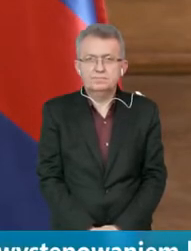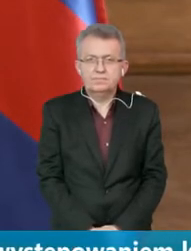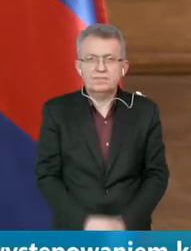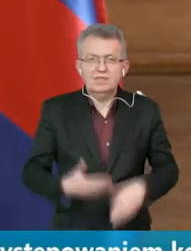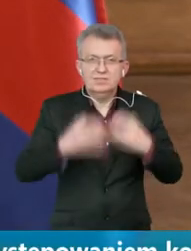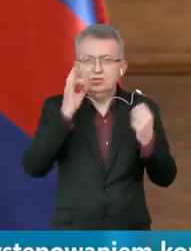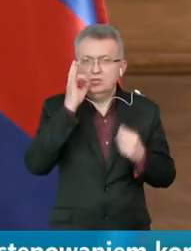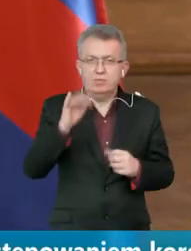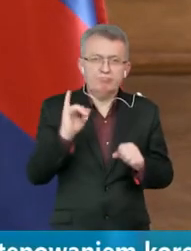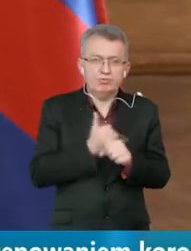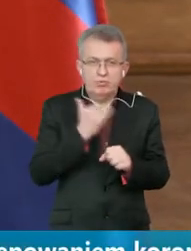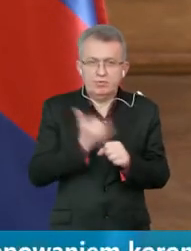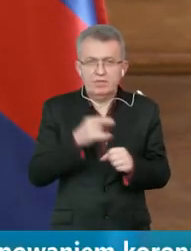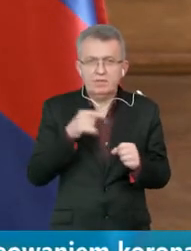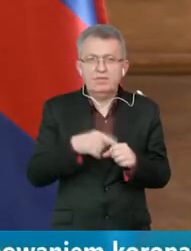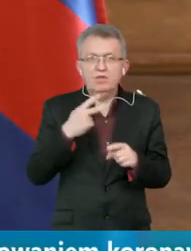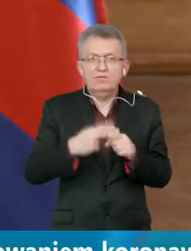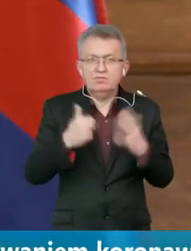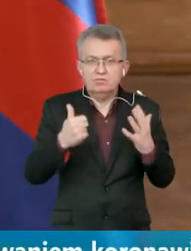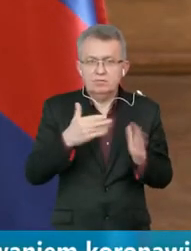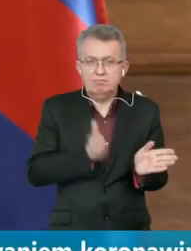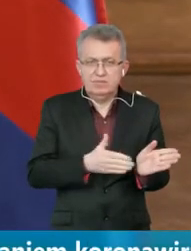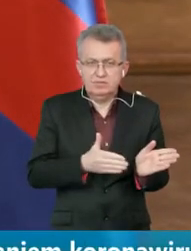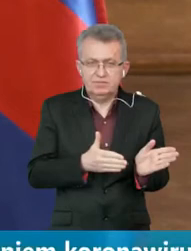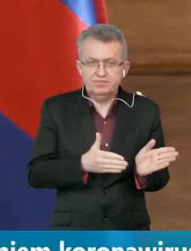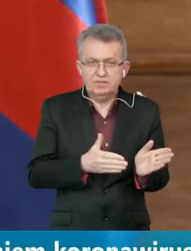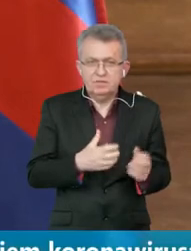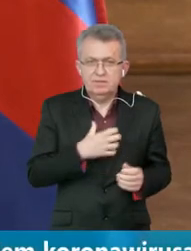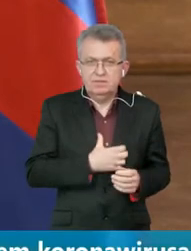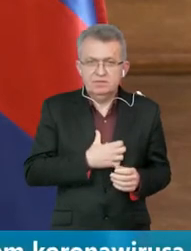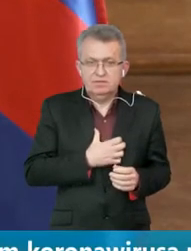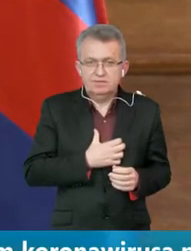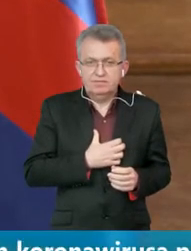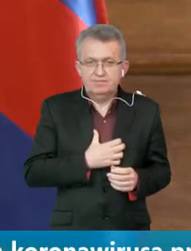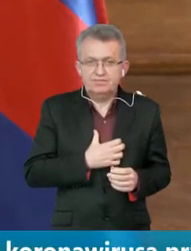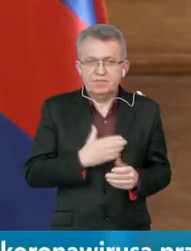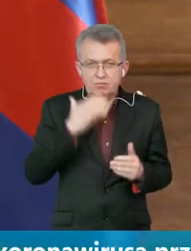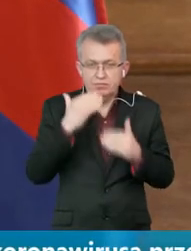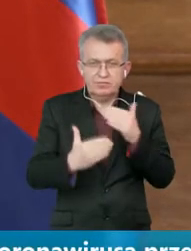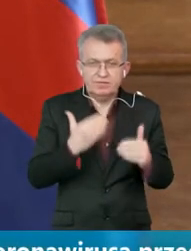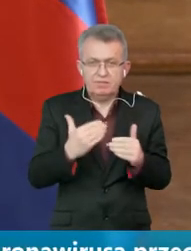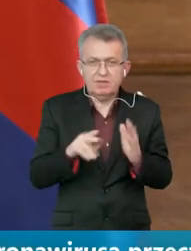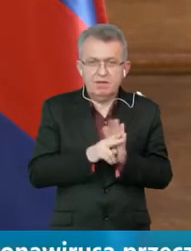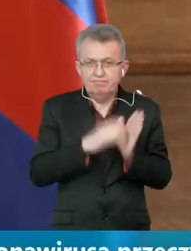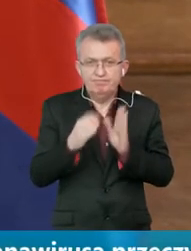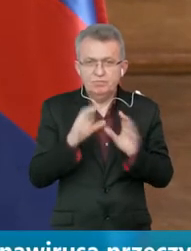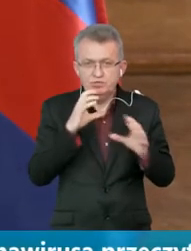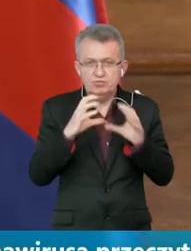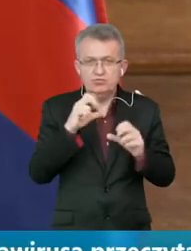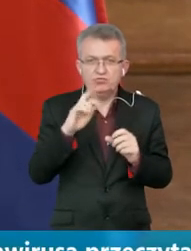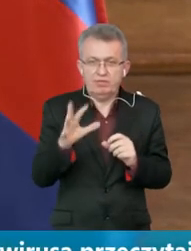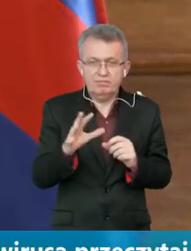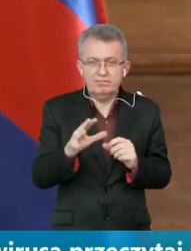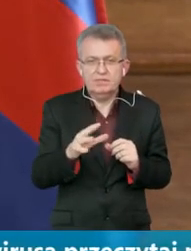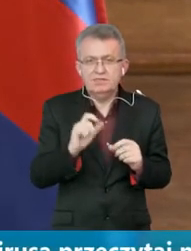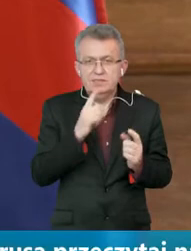Dzień dobry, piątek, 26 marca. Bardzo serdecznie wszystkich pozdrawiam na kolejnym czacie. Dziękuję